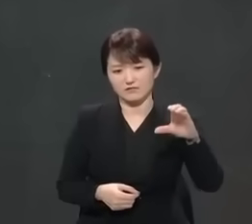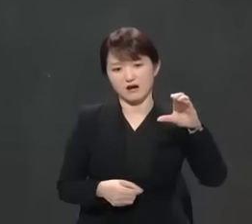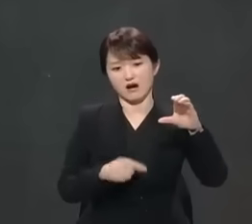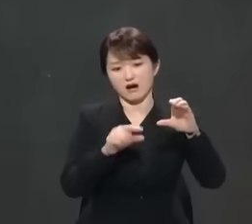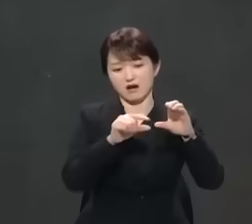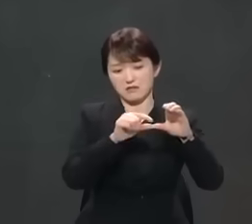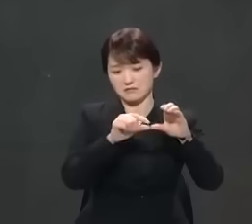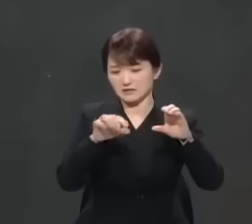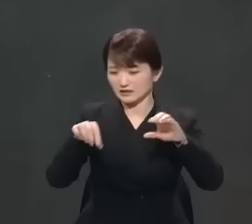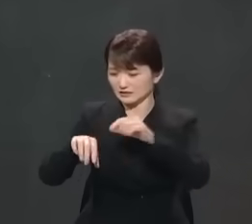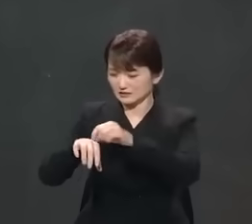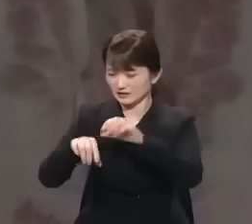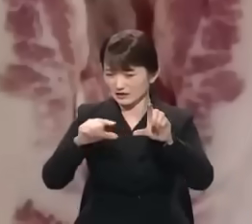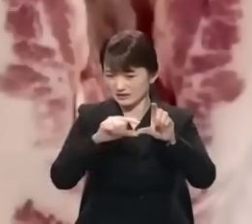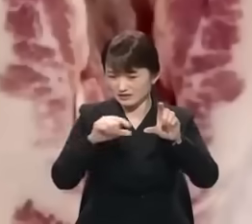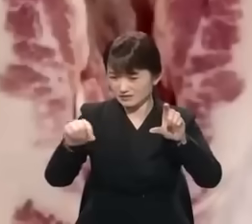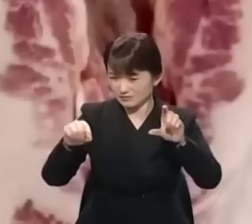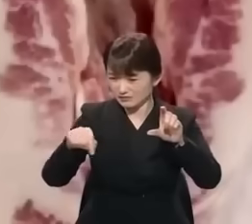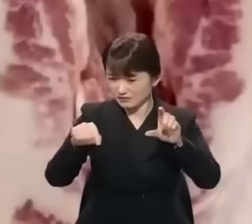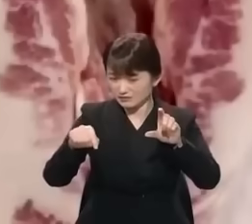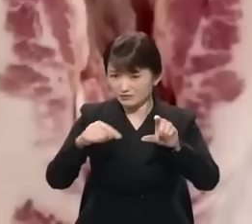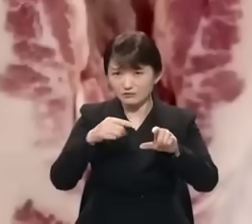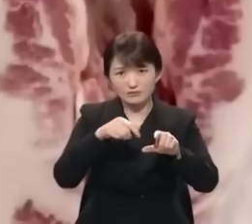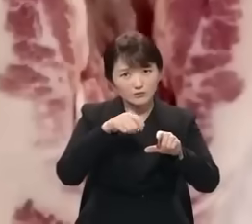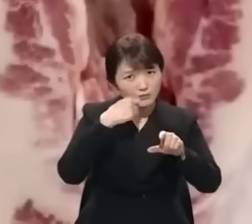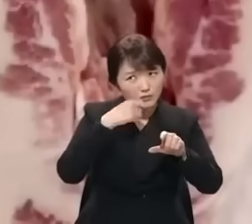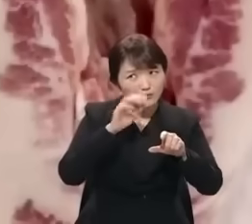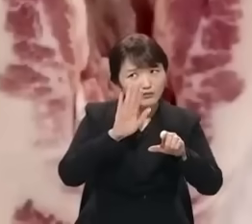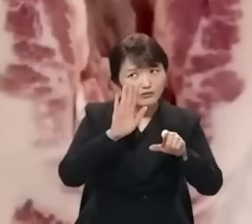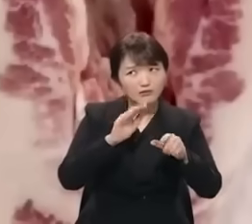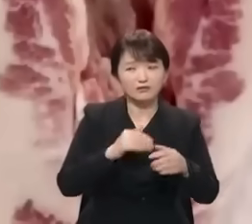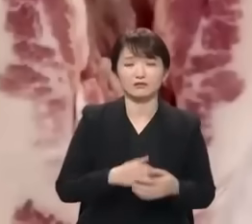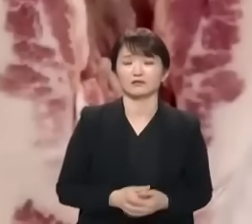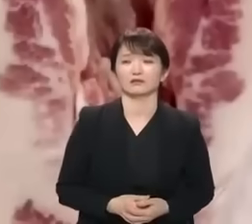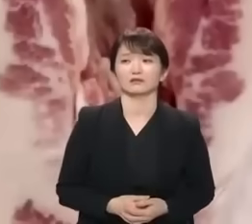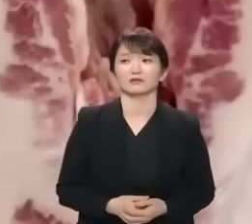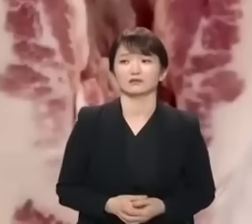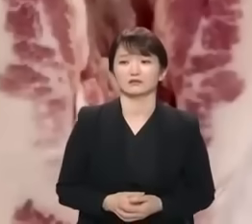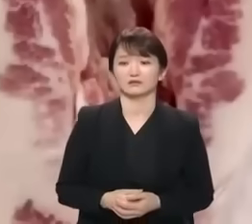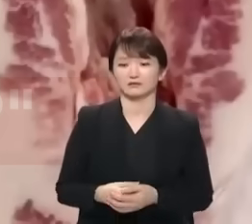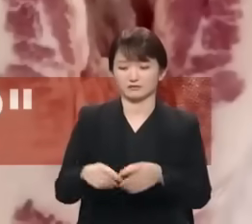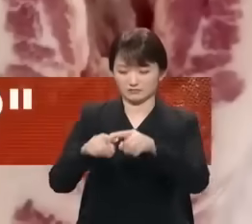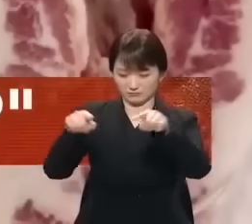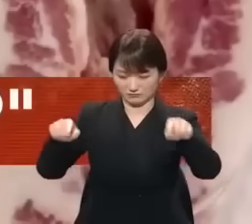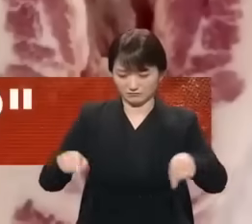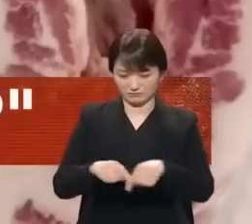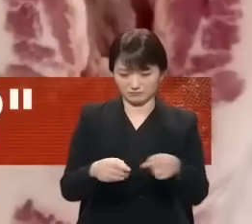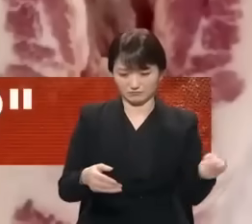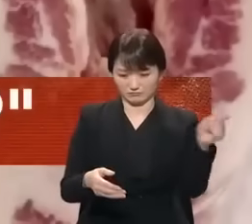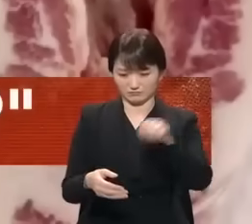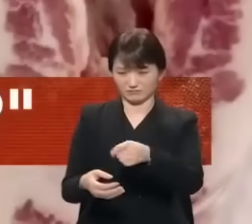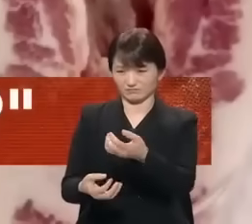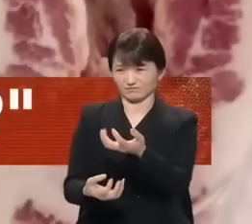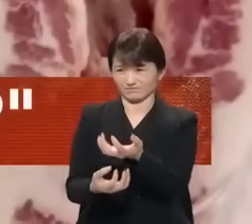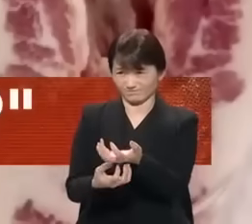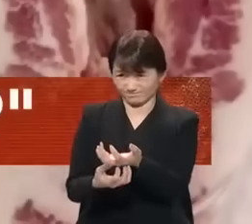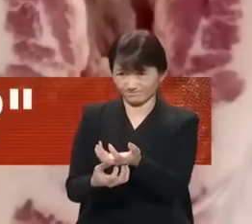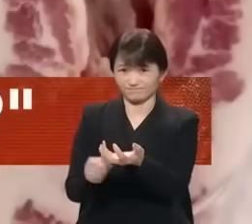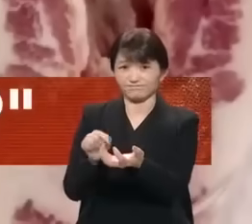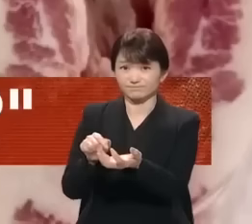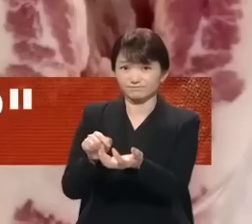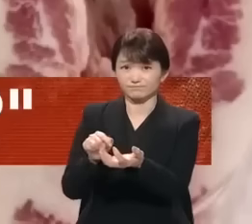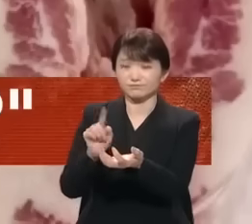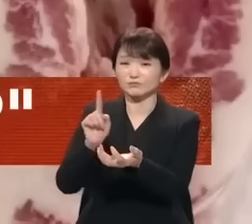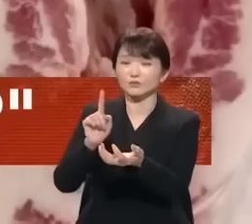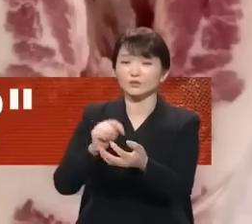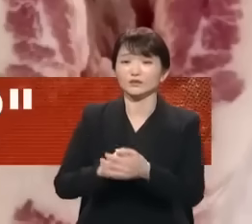아니겠습니까 저도 사진 보니까 저걸 도대체 익히면 어떤 느낌일까 삼겹살이라고 하는 건 이게 고기가 이게 층층히 나눠져